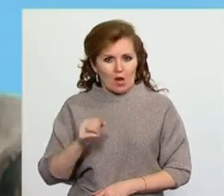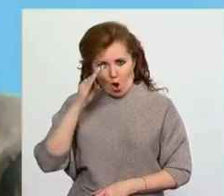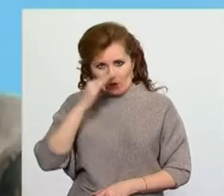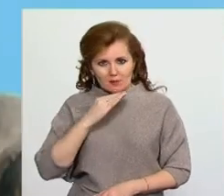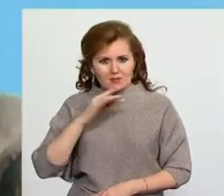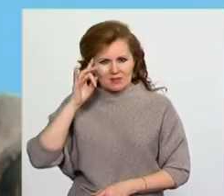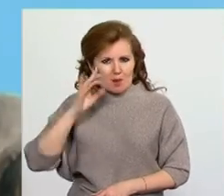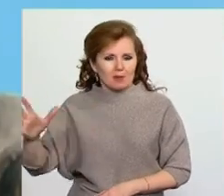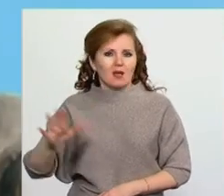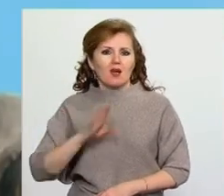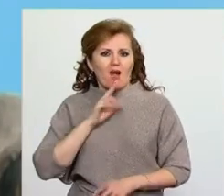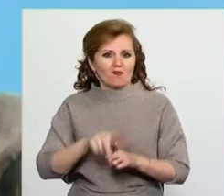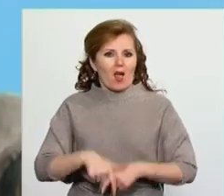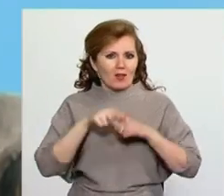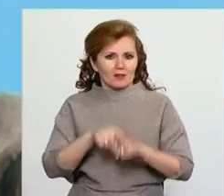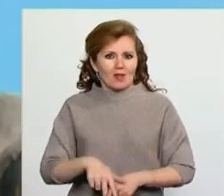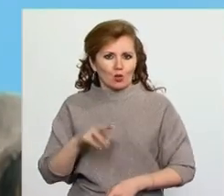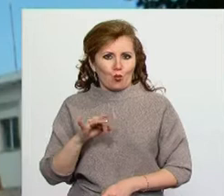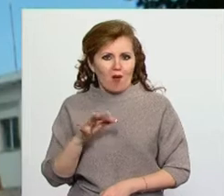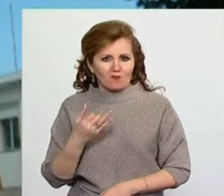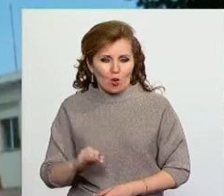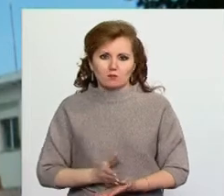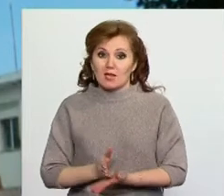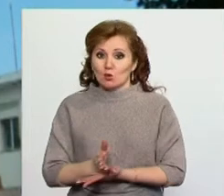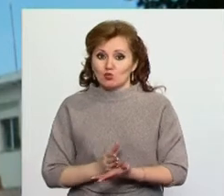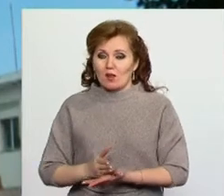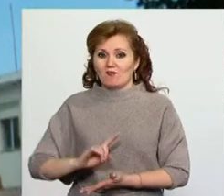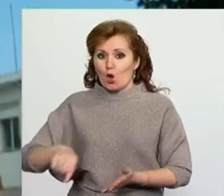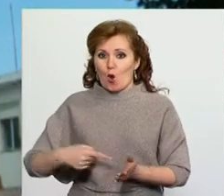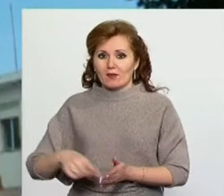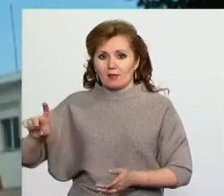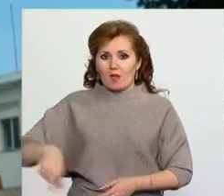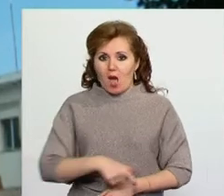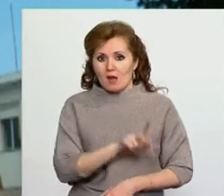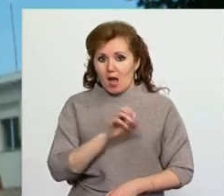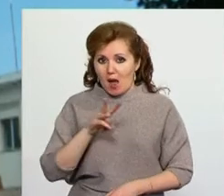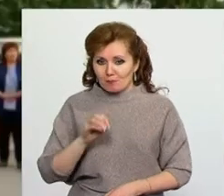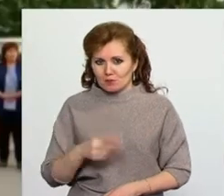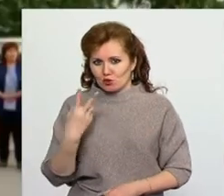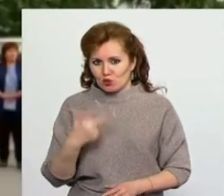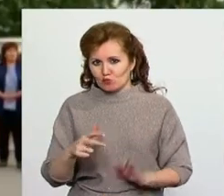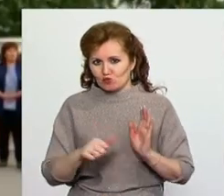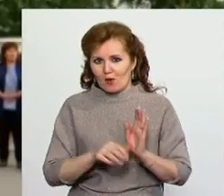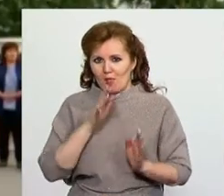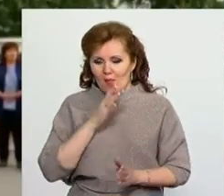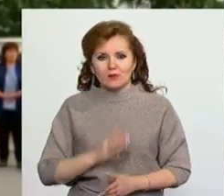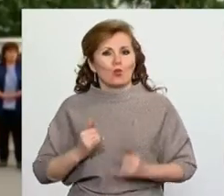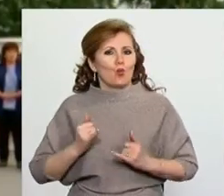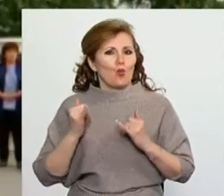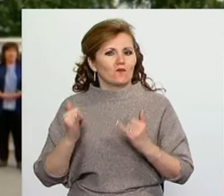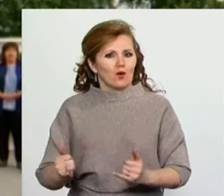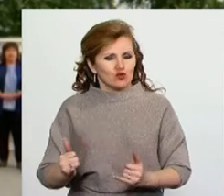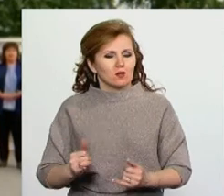кавалерист-девицы Надежды Дуровой в городе на Каме прослужил дольше всех – 36 лет и пользовался уважением жителей. При нем